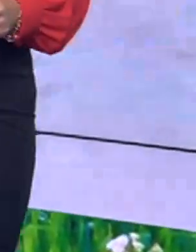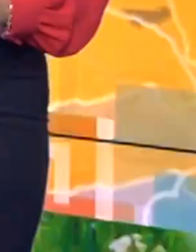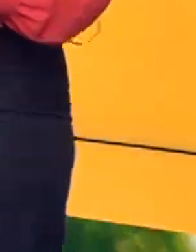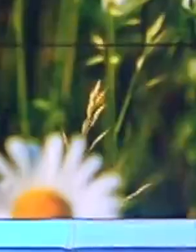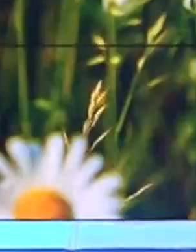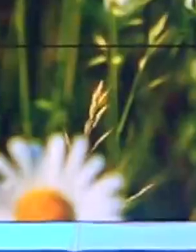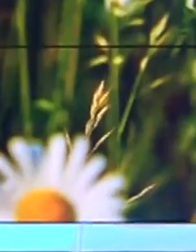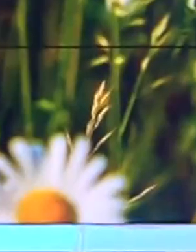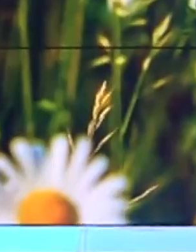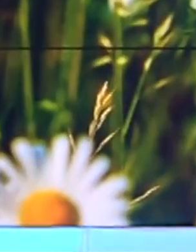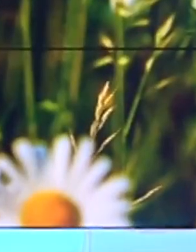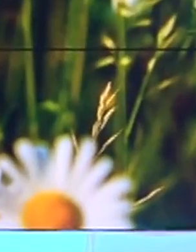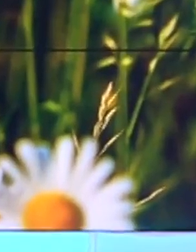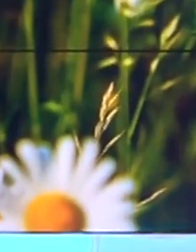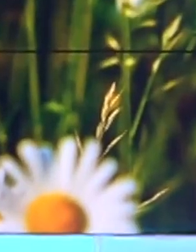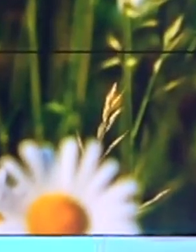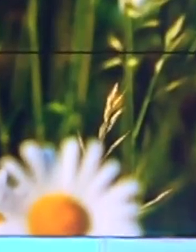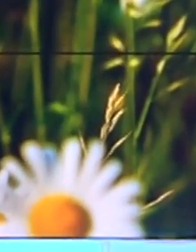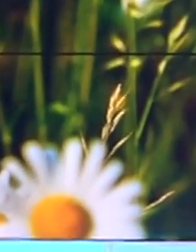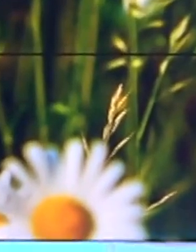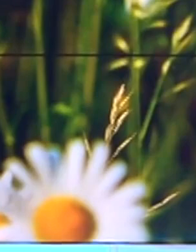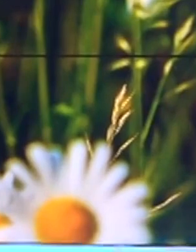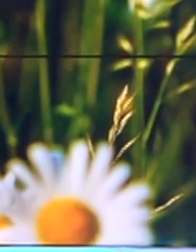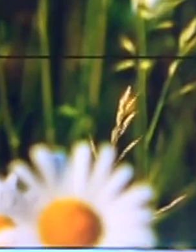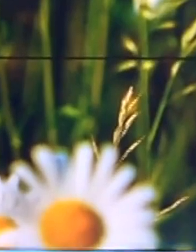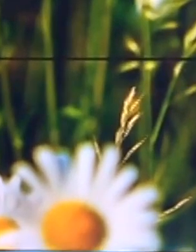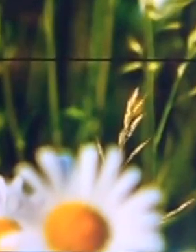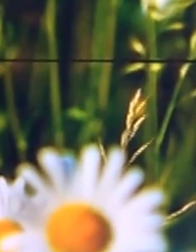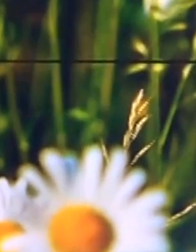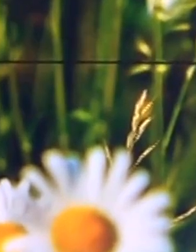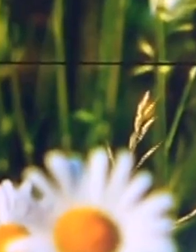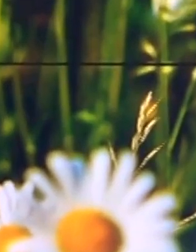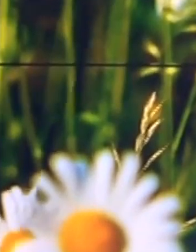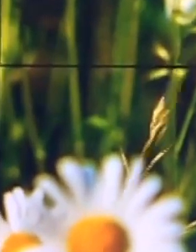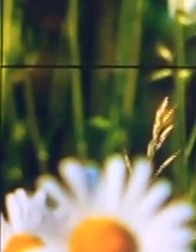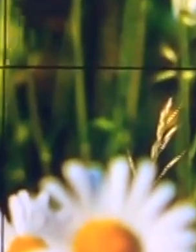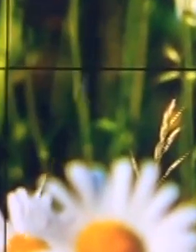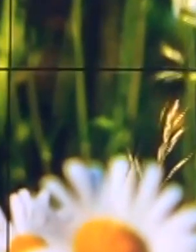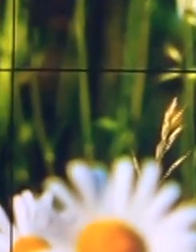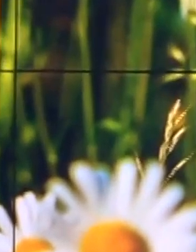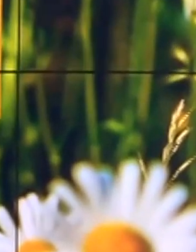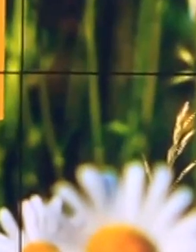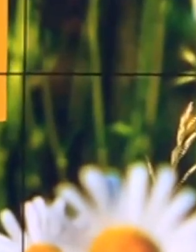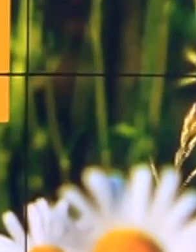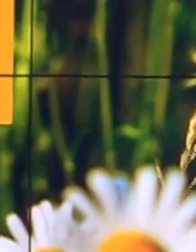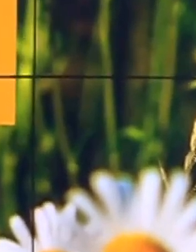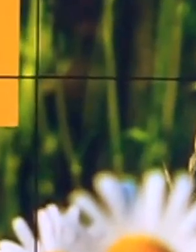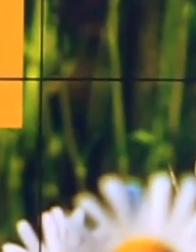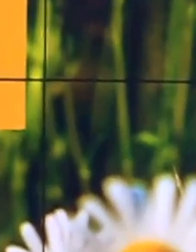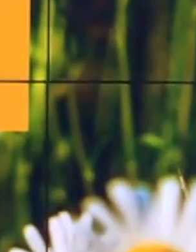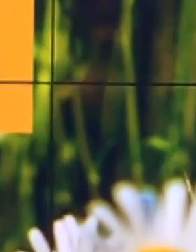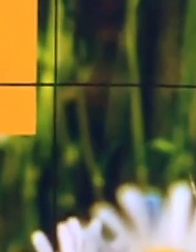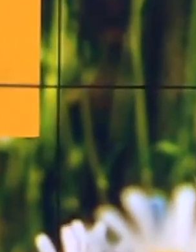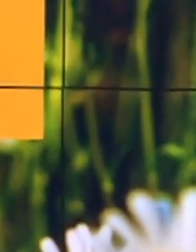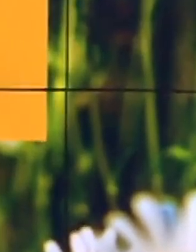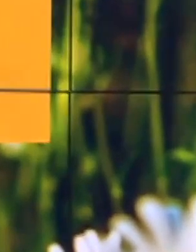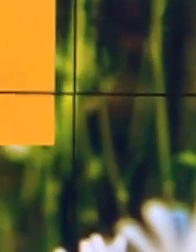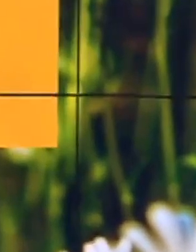болады. Астанада найзағай ойнап жаңбыр жауады. Күндіз 31 градусқа дейін көтеріледі, түнде 21